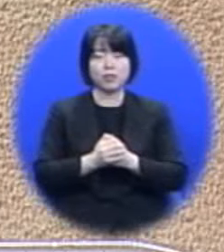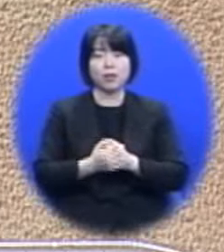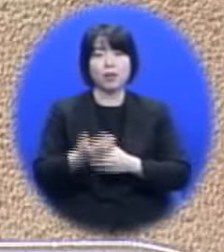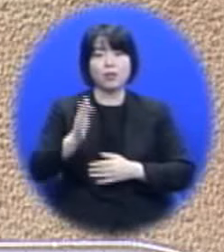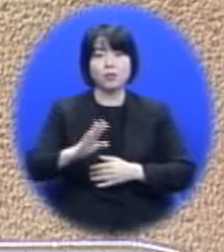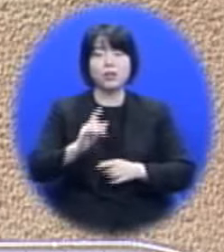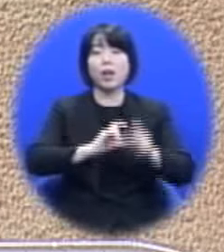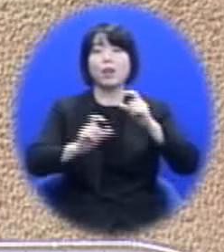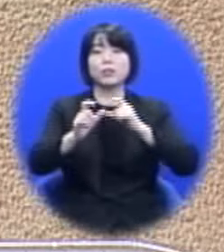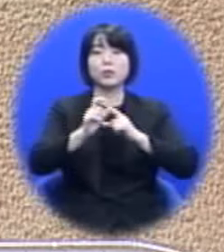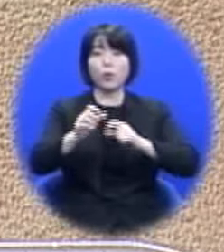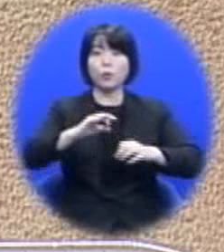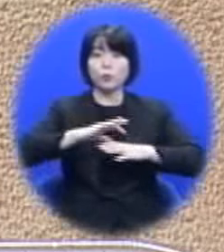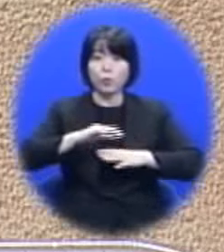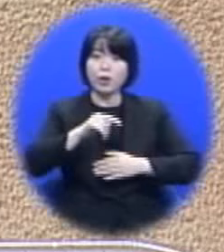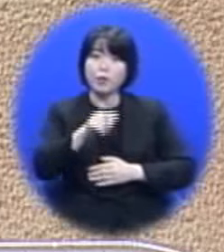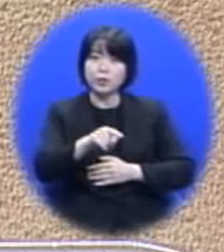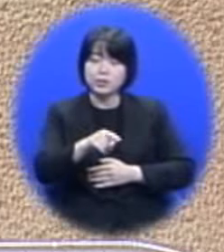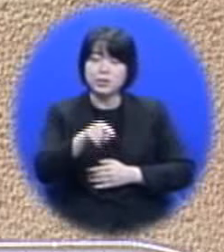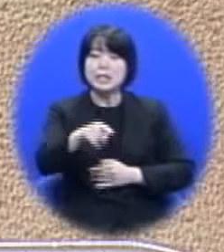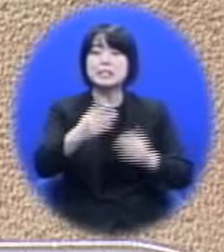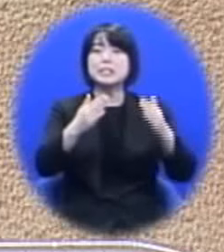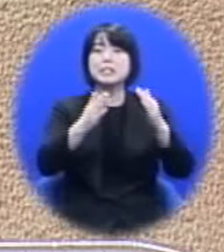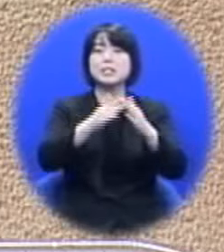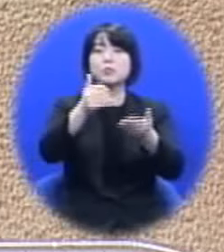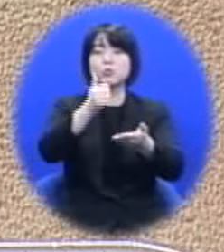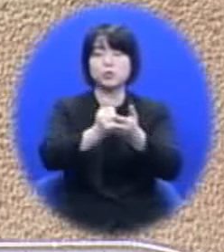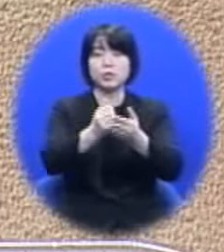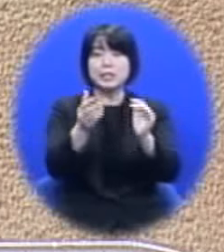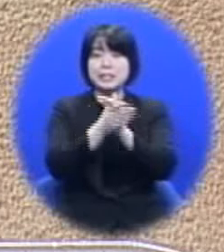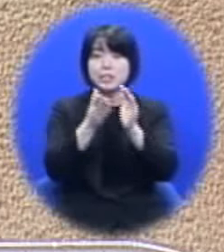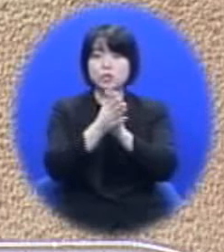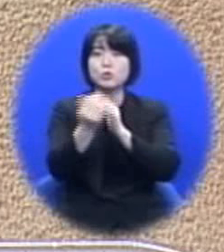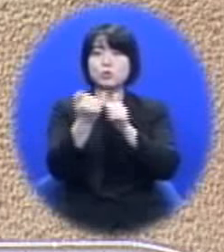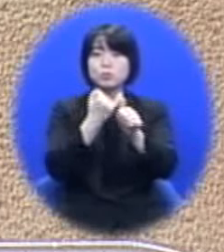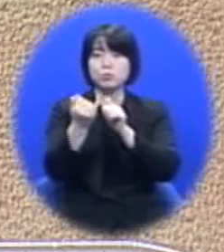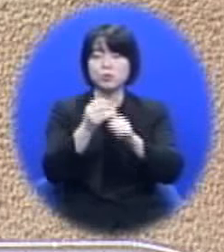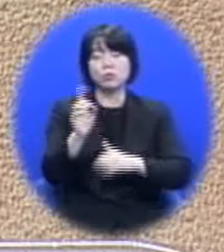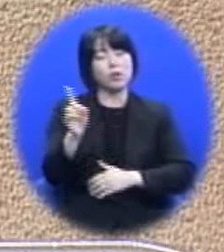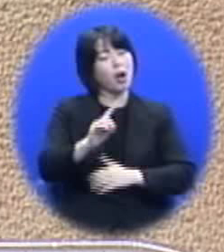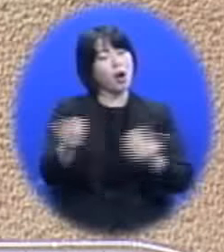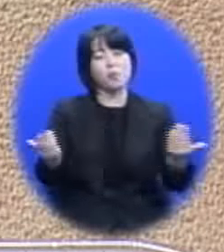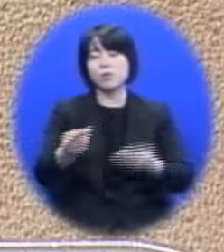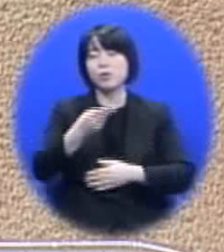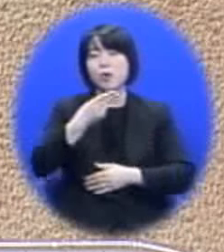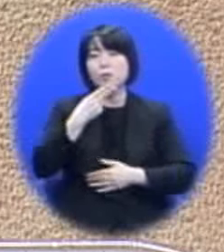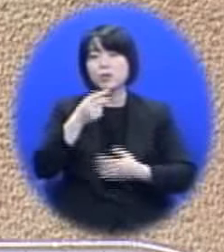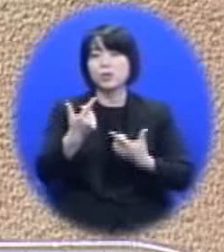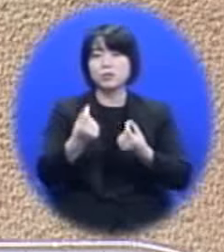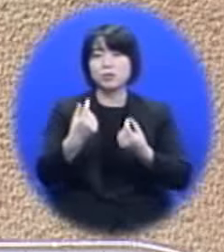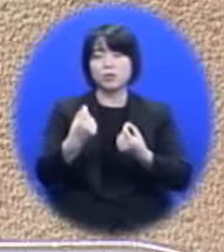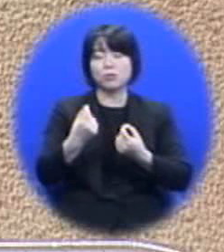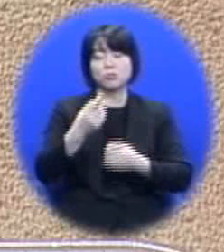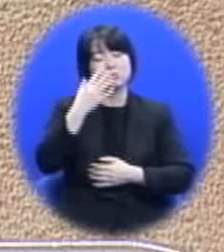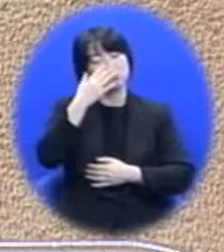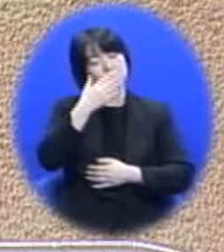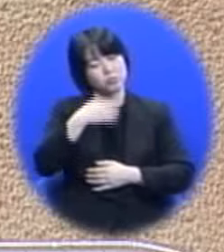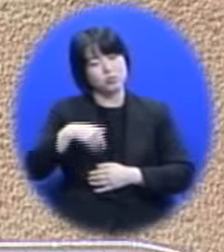더 놀라는 것은 그 집 주인 친구 부부는 아무 일도 없는 것처럼 태연하게 밥을 먹고 있는